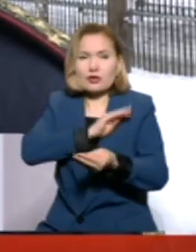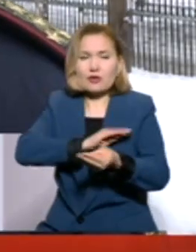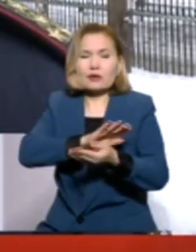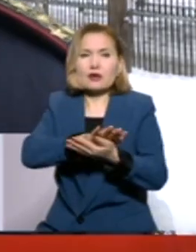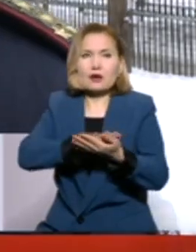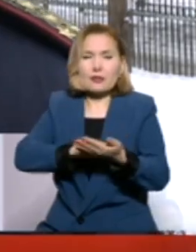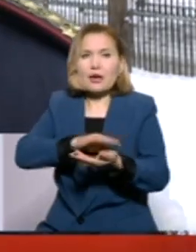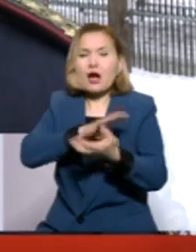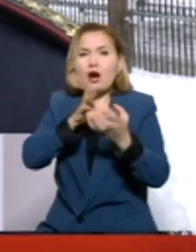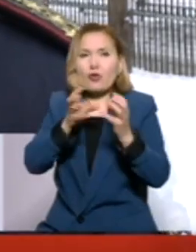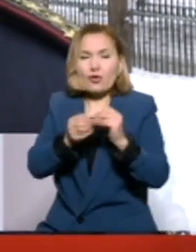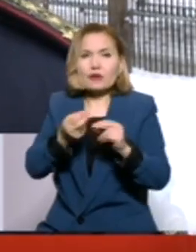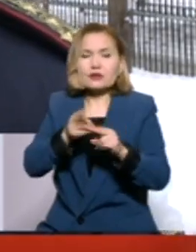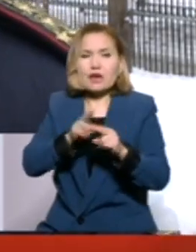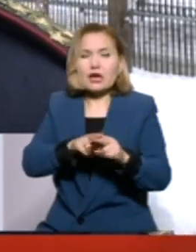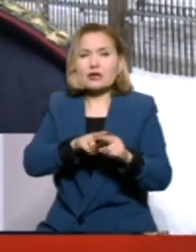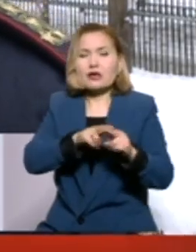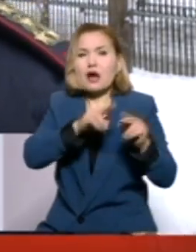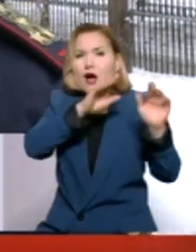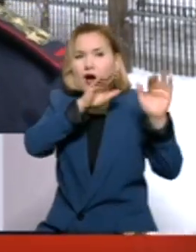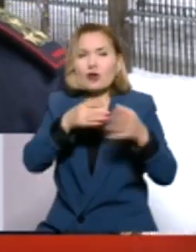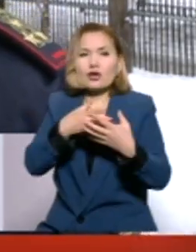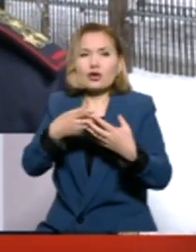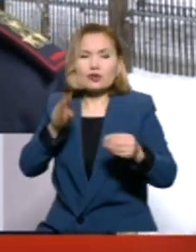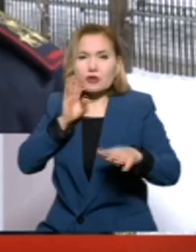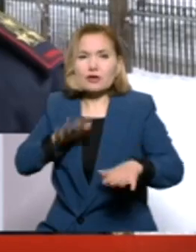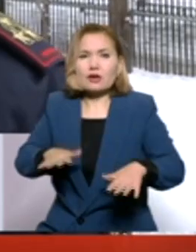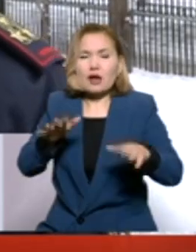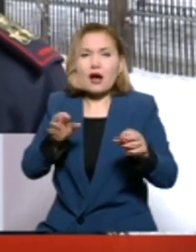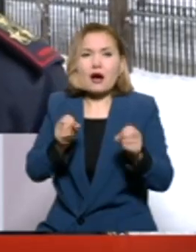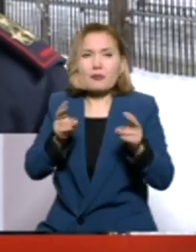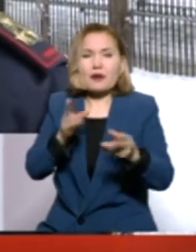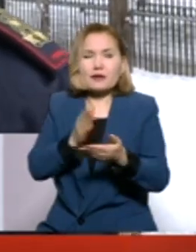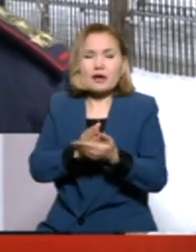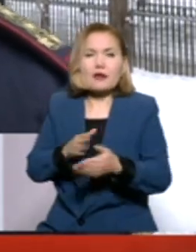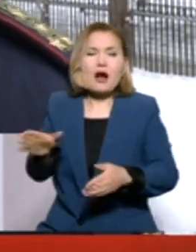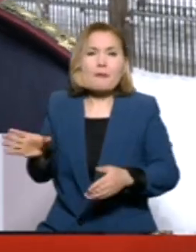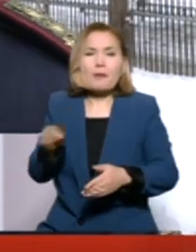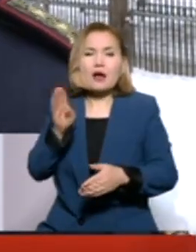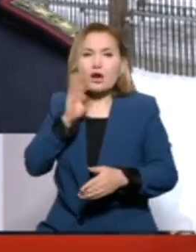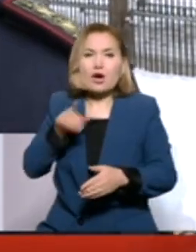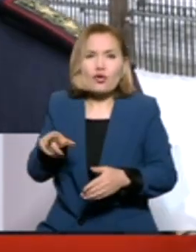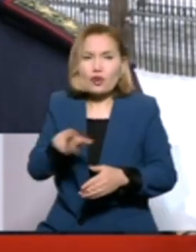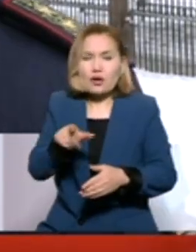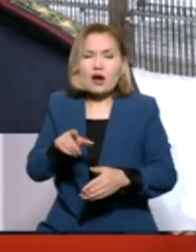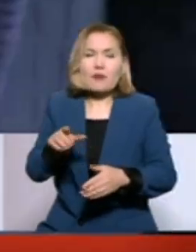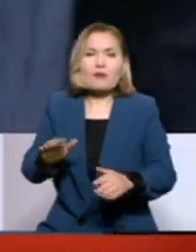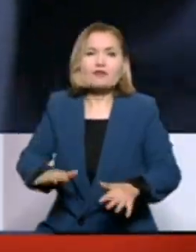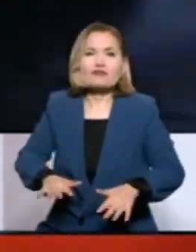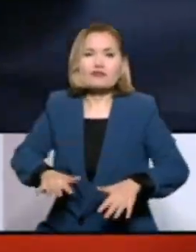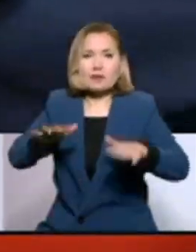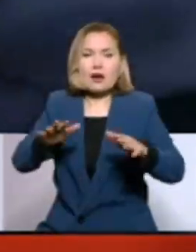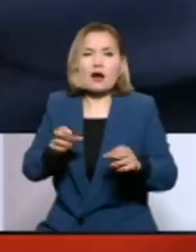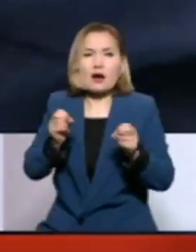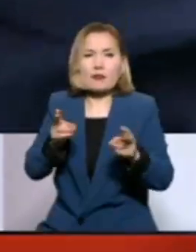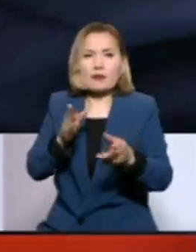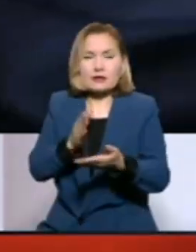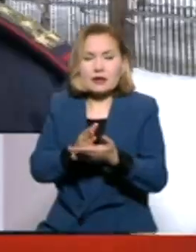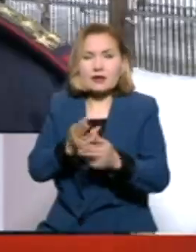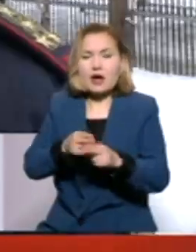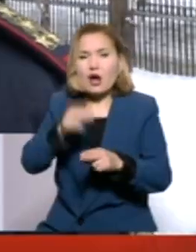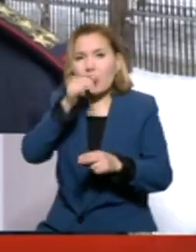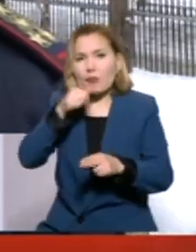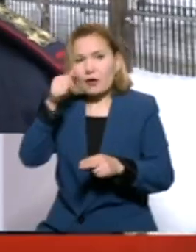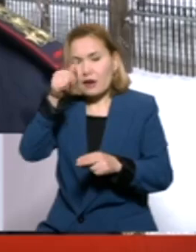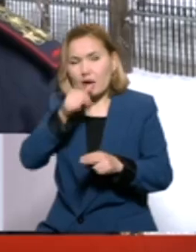отқан ағын судың болжамы барлық өзендерде нормадан көп болып отыр. Өткен жылы бұл